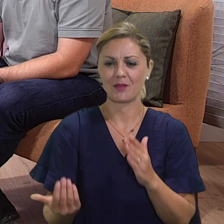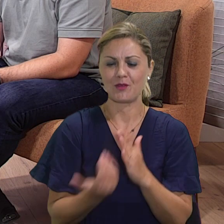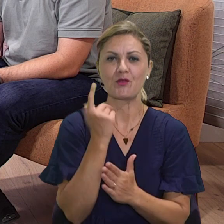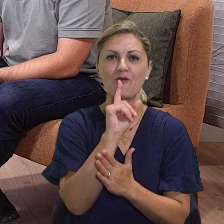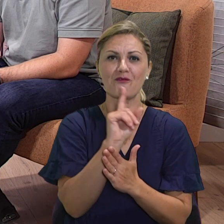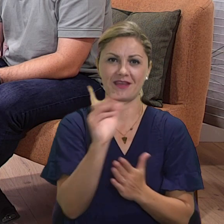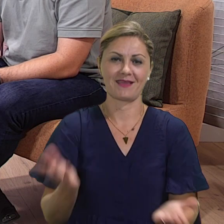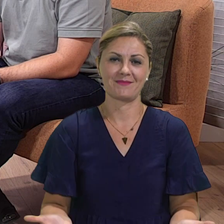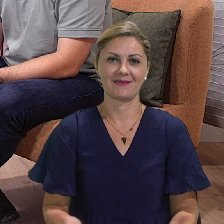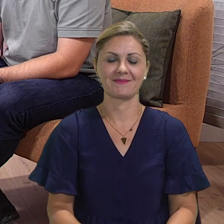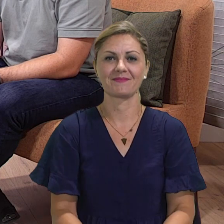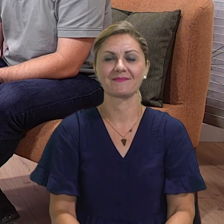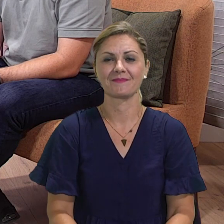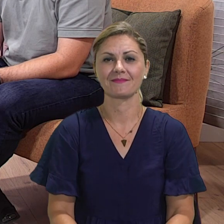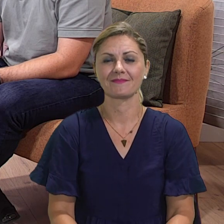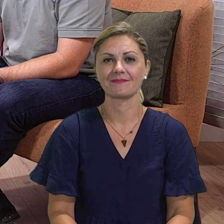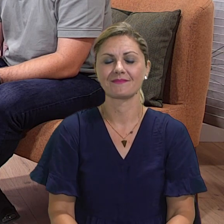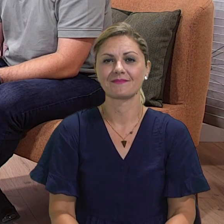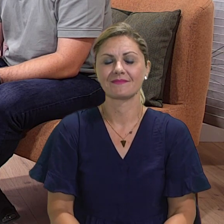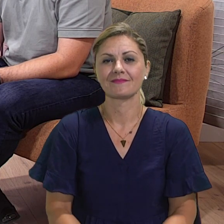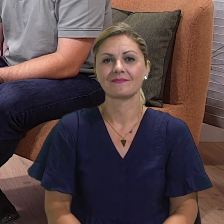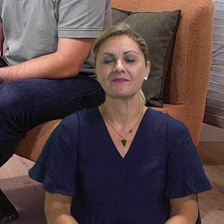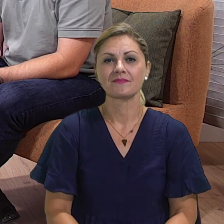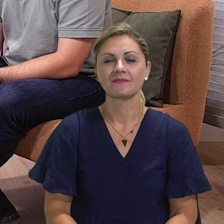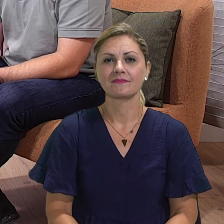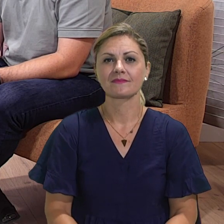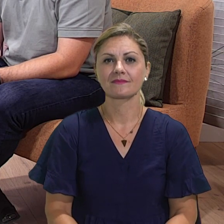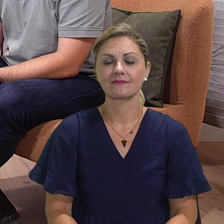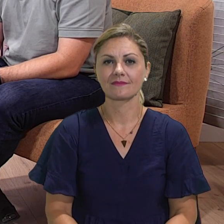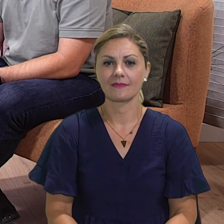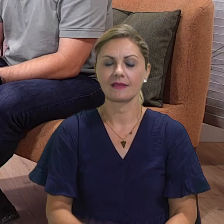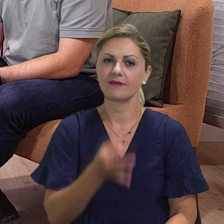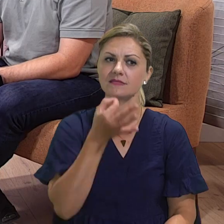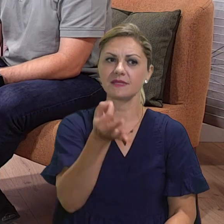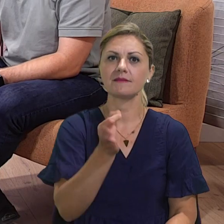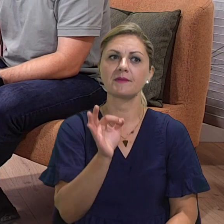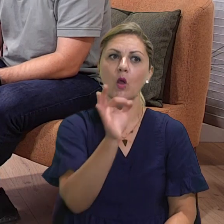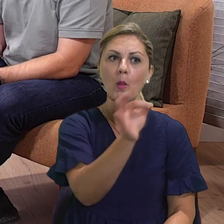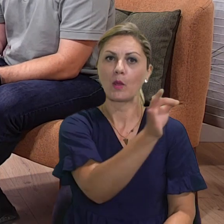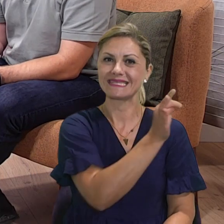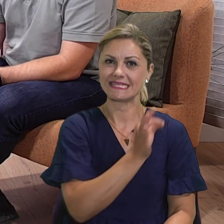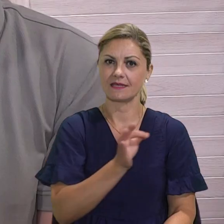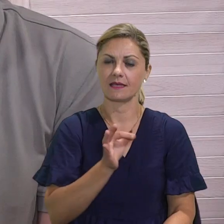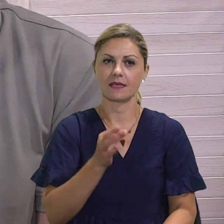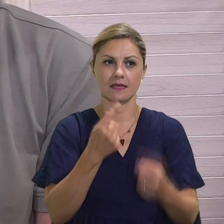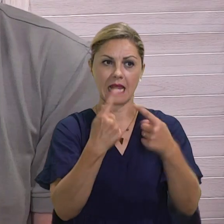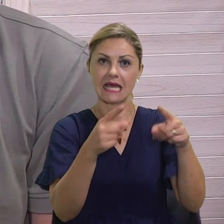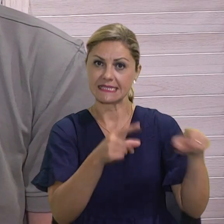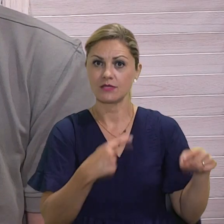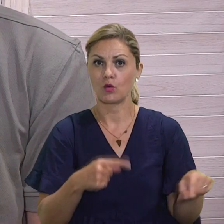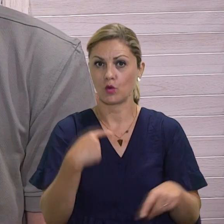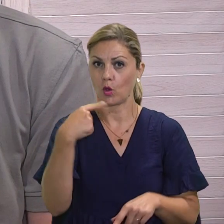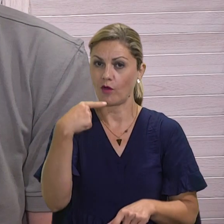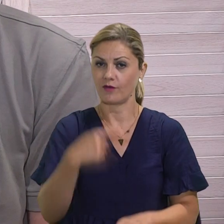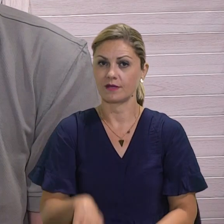masu podataka koji su u zraku uhvati i prebaciti. Tako da je to... A što je sa otocima? Je li se na